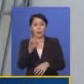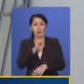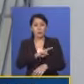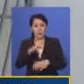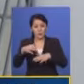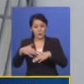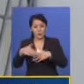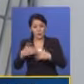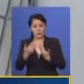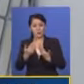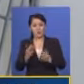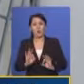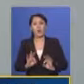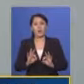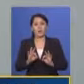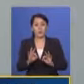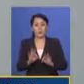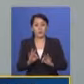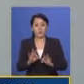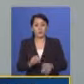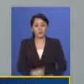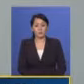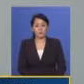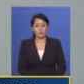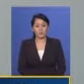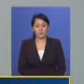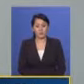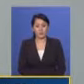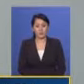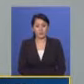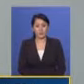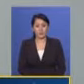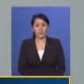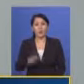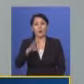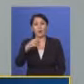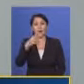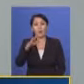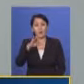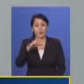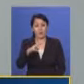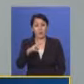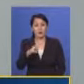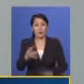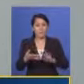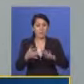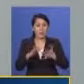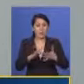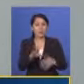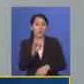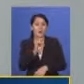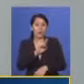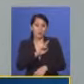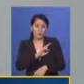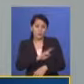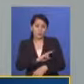қабылдау туралы жарнамалар орналастырған. Размещал на площадках OLX. OLX Market KZ сайттарында жұмысқа